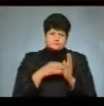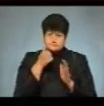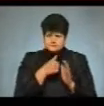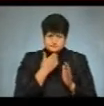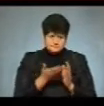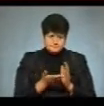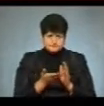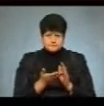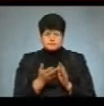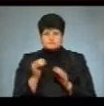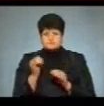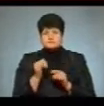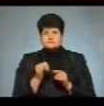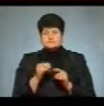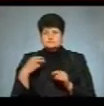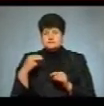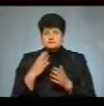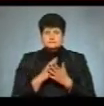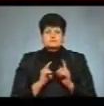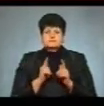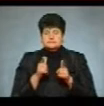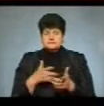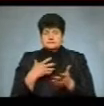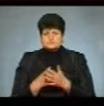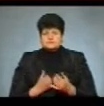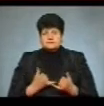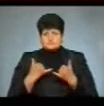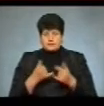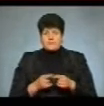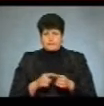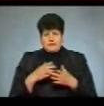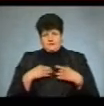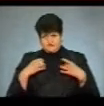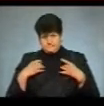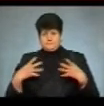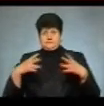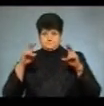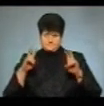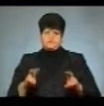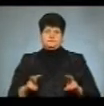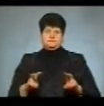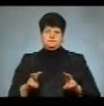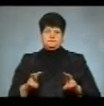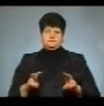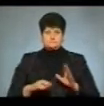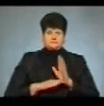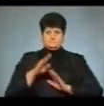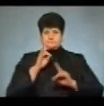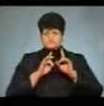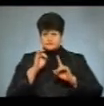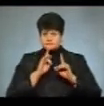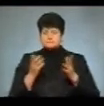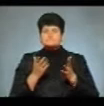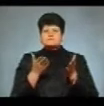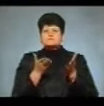року. От, тобто, відповідно, президент має вступити в свої повноваження. Це відбувається урочисто на засіданні, на урочистому засіданні Верховної Ради, де,